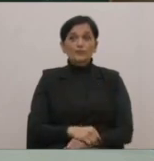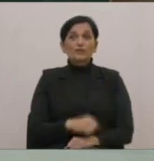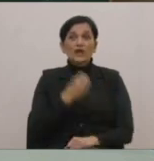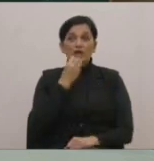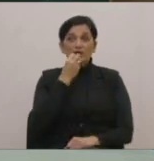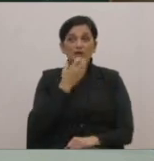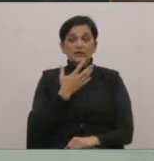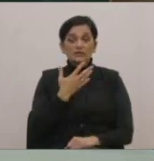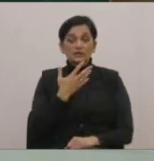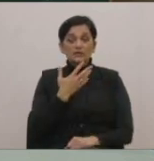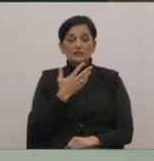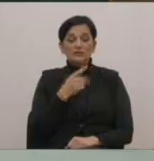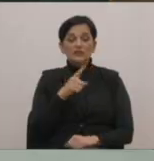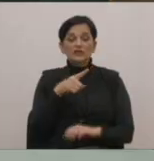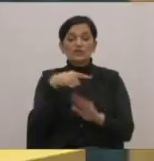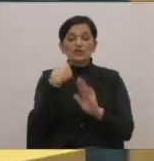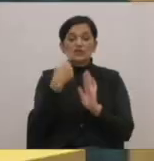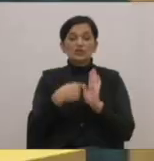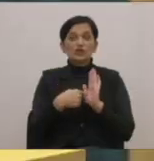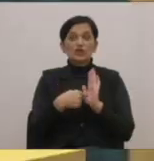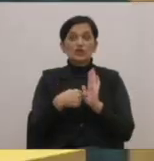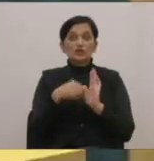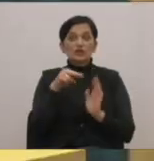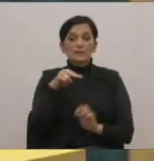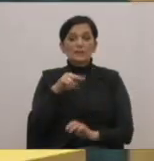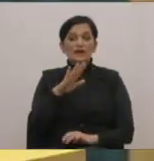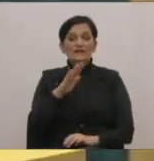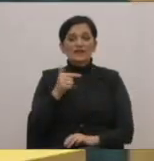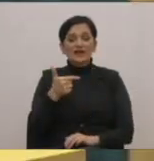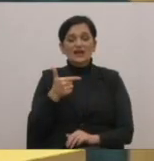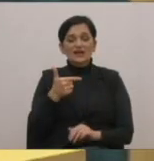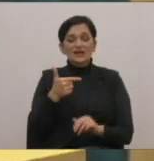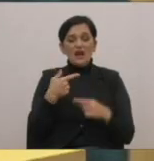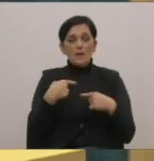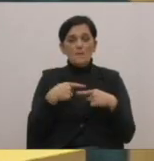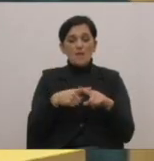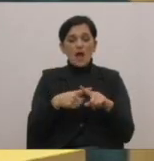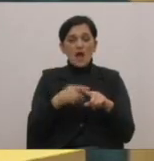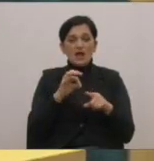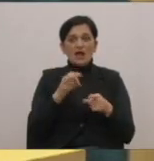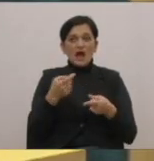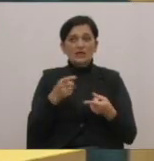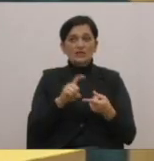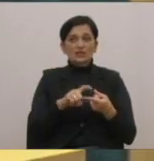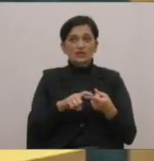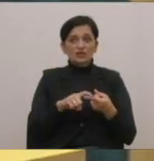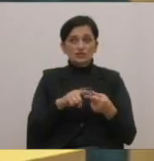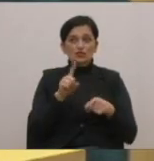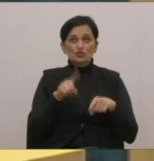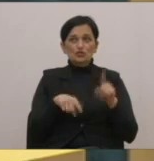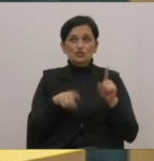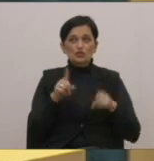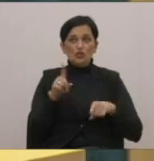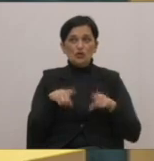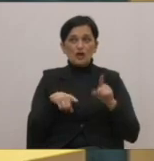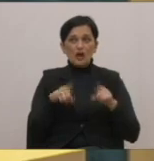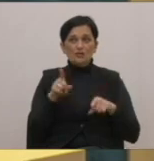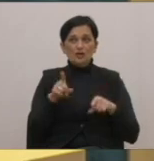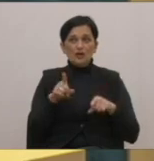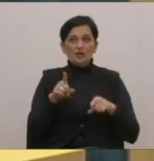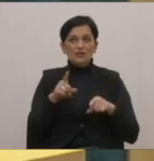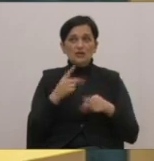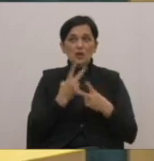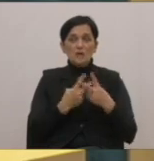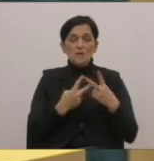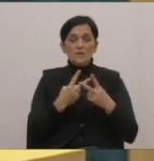Kibaton, esegi, kitho da isua, tuton EVG-s mecanismul tanda kavshirebit, agretve zogadat,